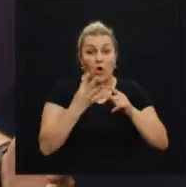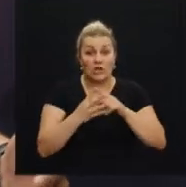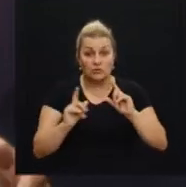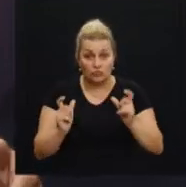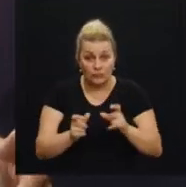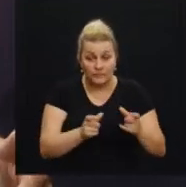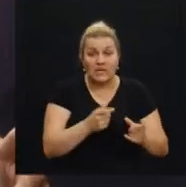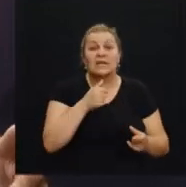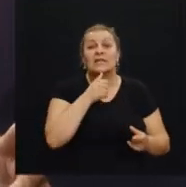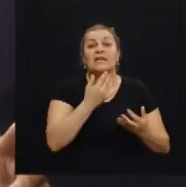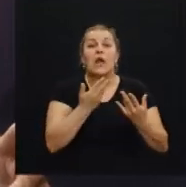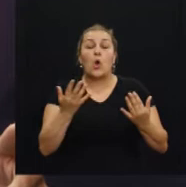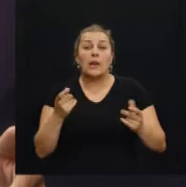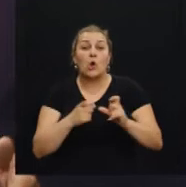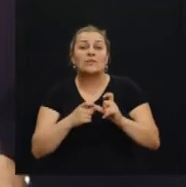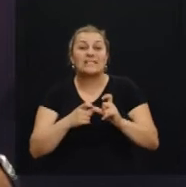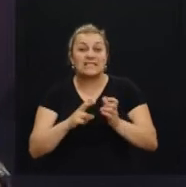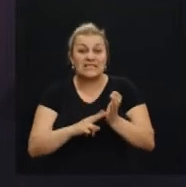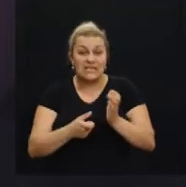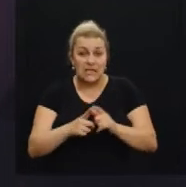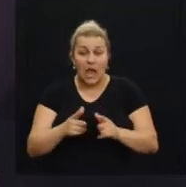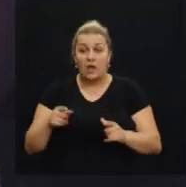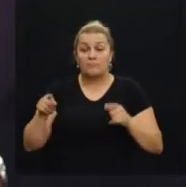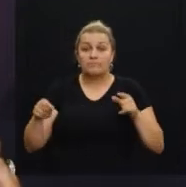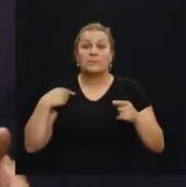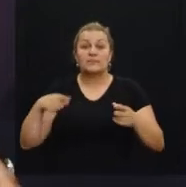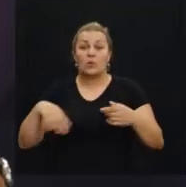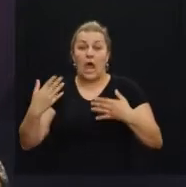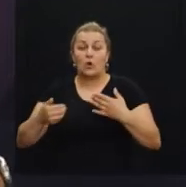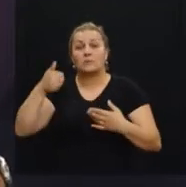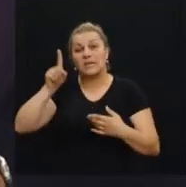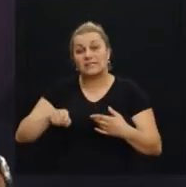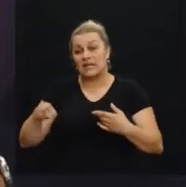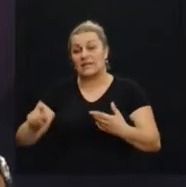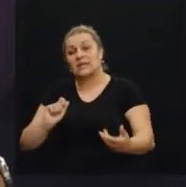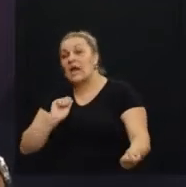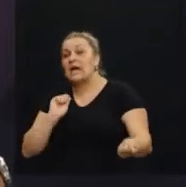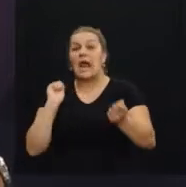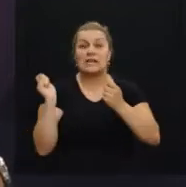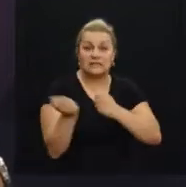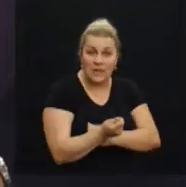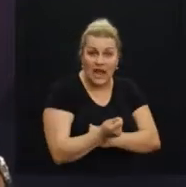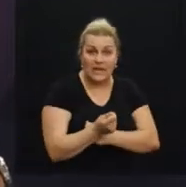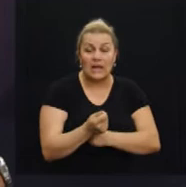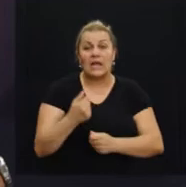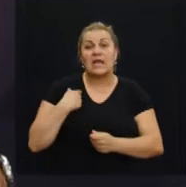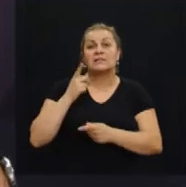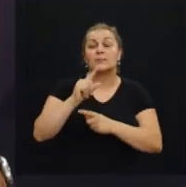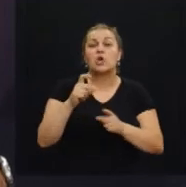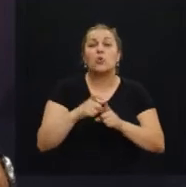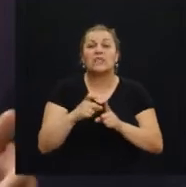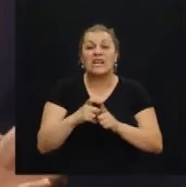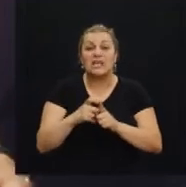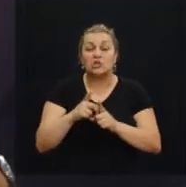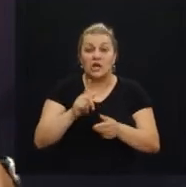naših i par Sinjana koje smo mi razmijenili za jedno mjesec dana. Ja sam išao u Drniš na